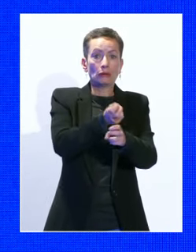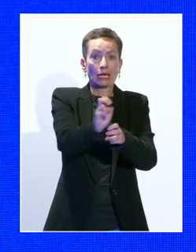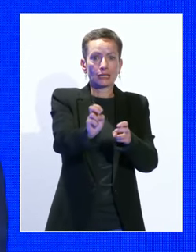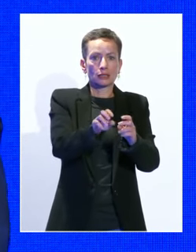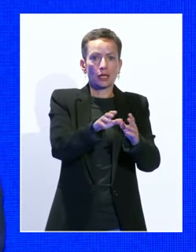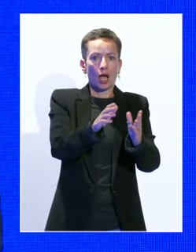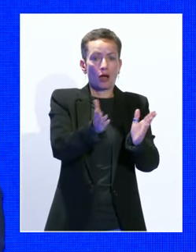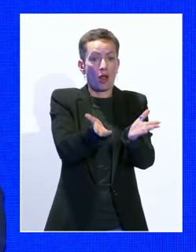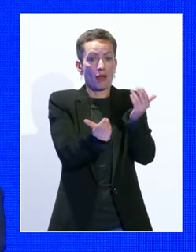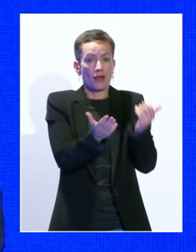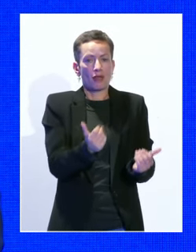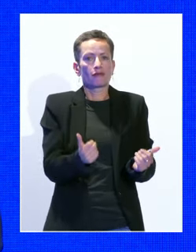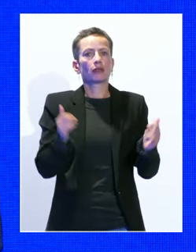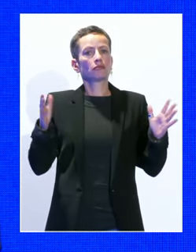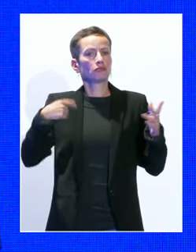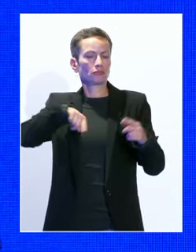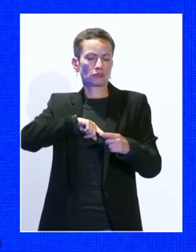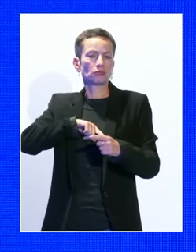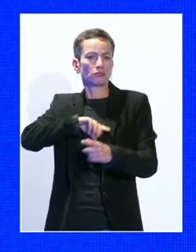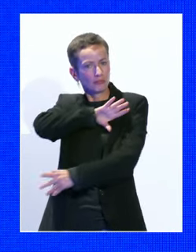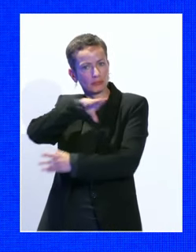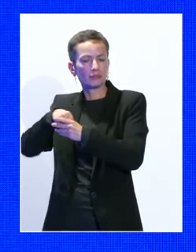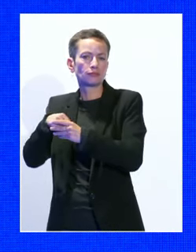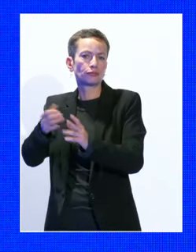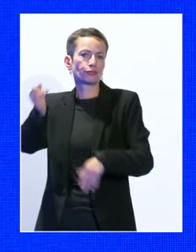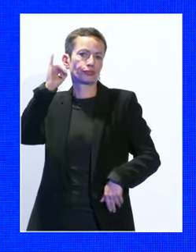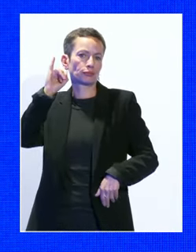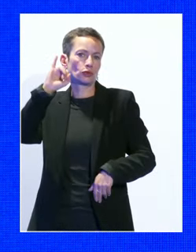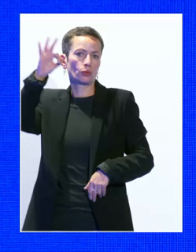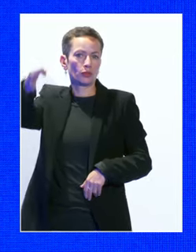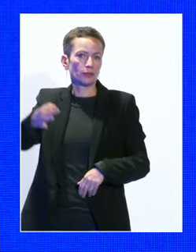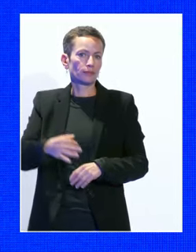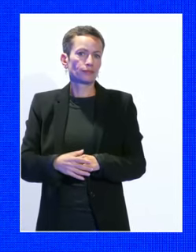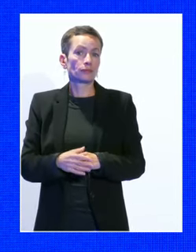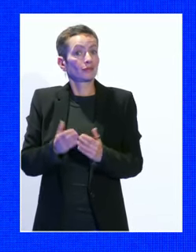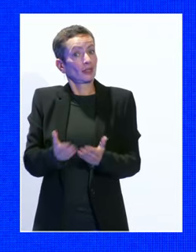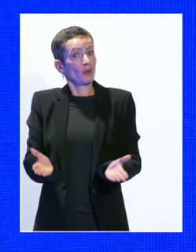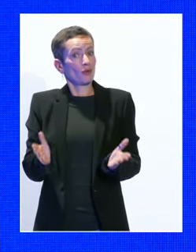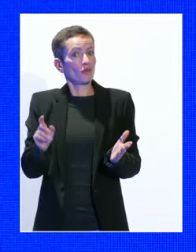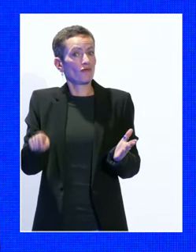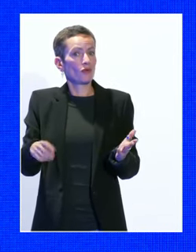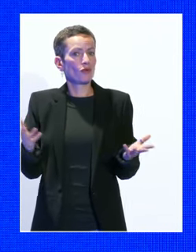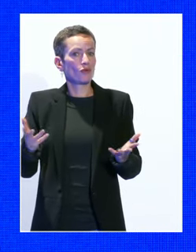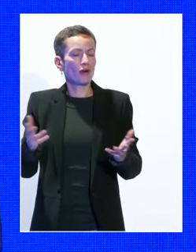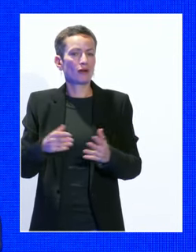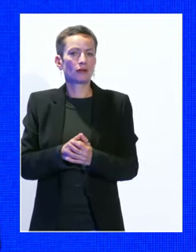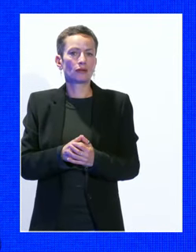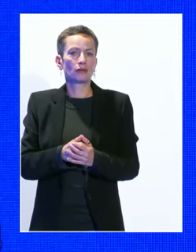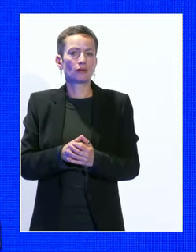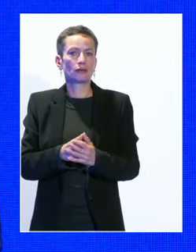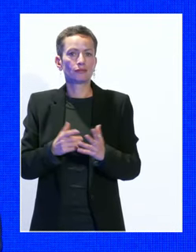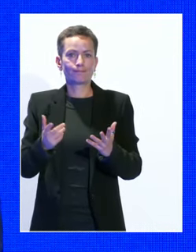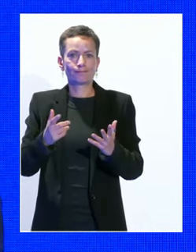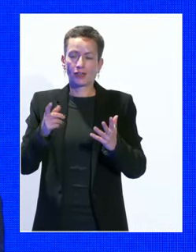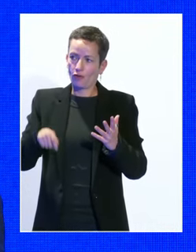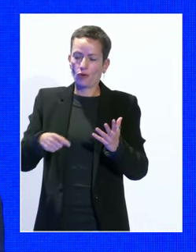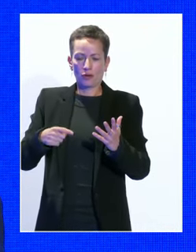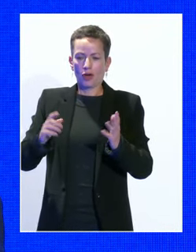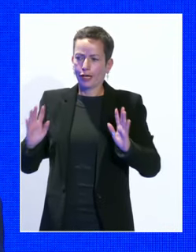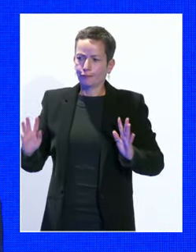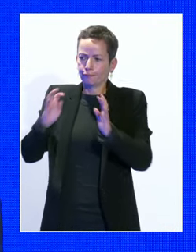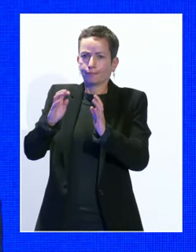risques, alors nous sommes prêts à y participer. Simplement, il faut qu'on parle du concret et pas